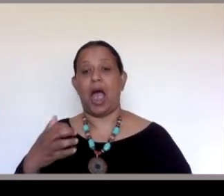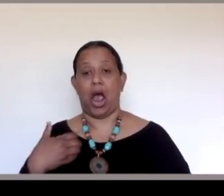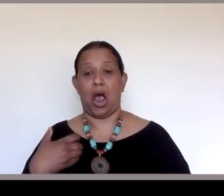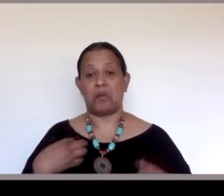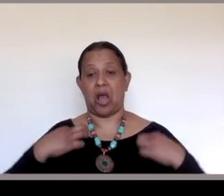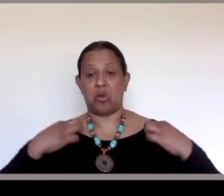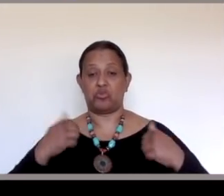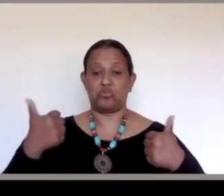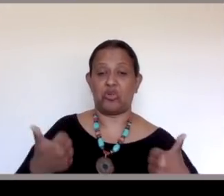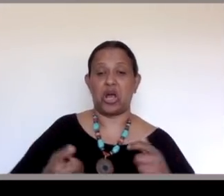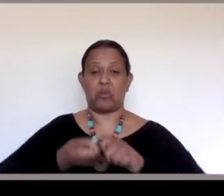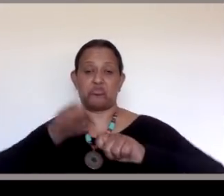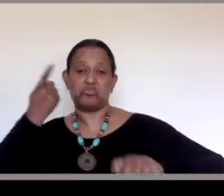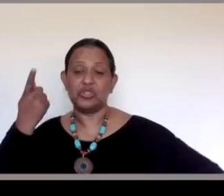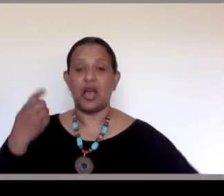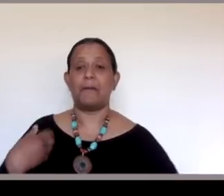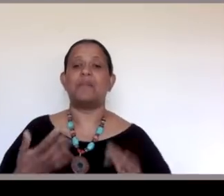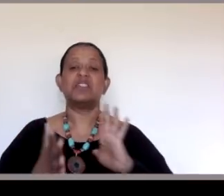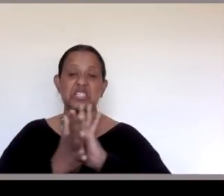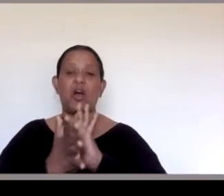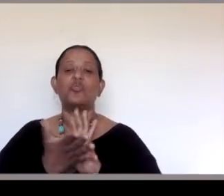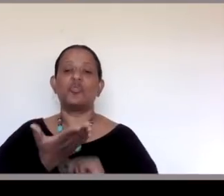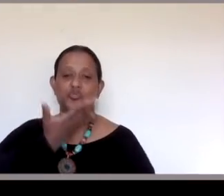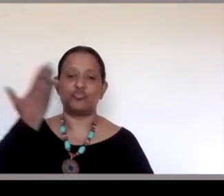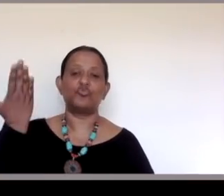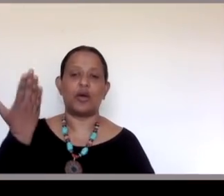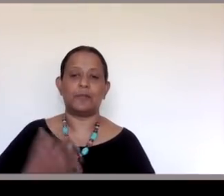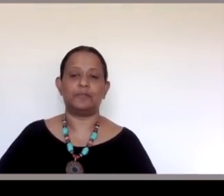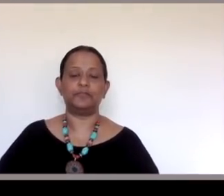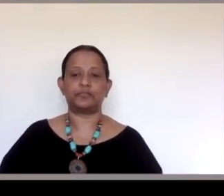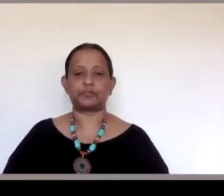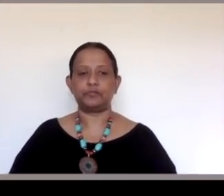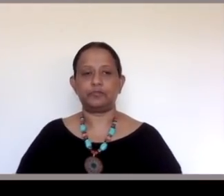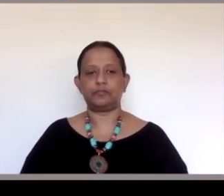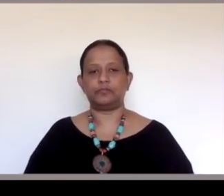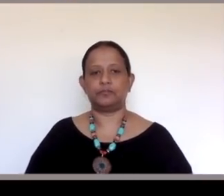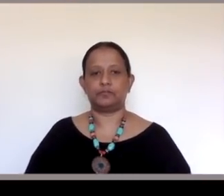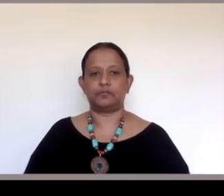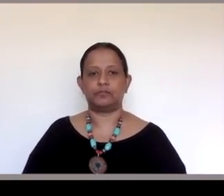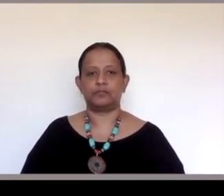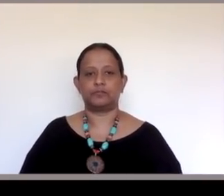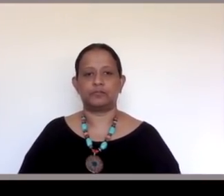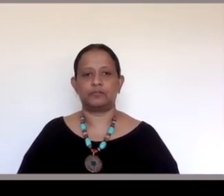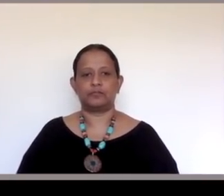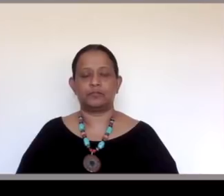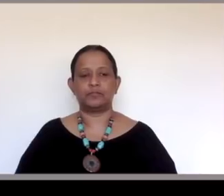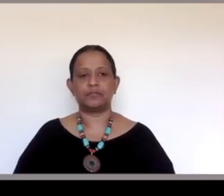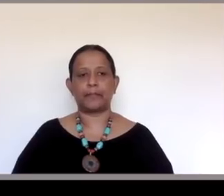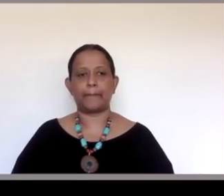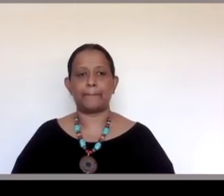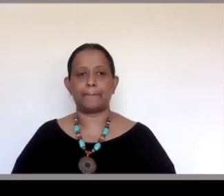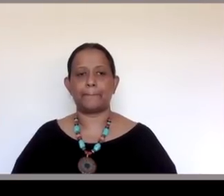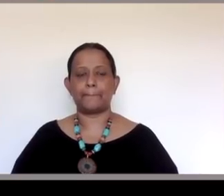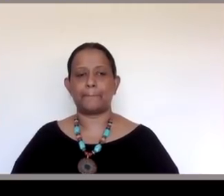நாம் மிகவும் பிரபலமானவர்களோடு பழக விரும்புகின்றோம் சலமன் ராஜா முனாது கிவே சலமன் ராஜா என்ன சொன்னார் மட்ட ஏ